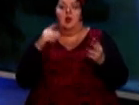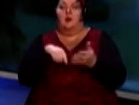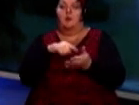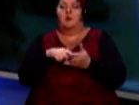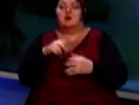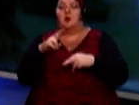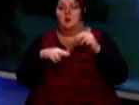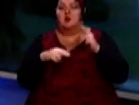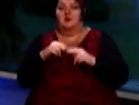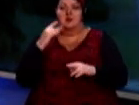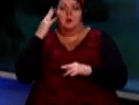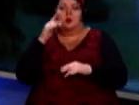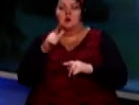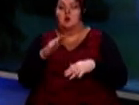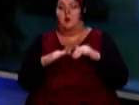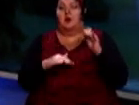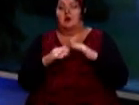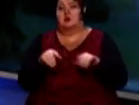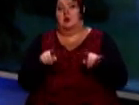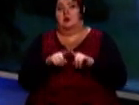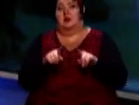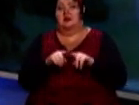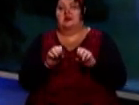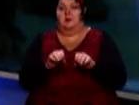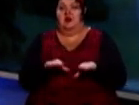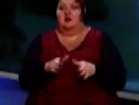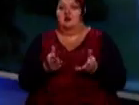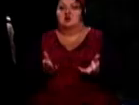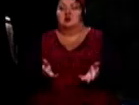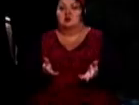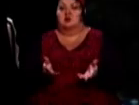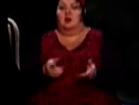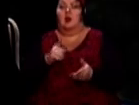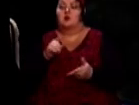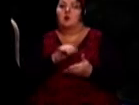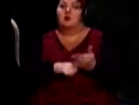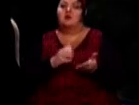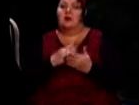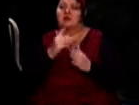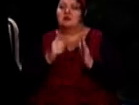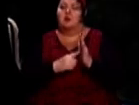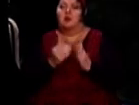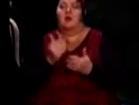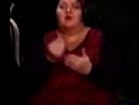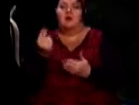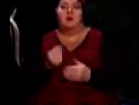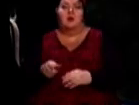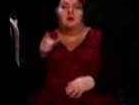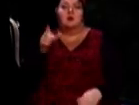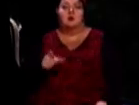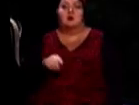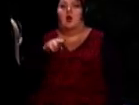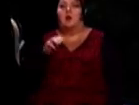ми побачимо, що то практично такі самі рішення. І з цього приводу я до вас запитання від художниці Юлії